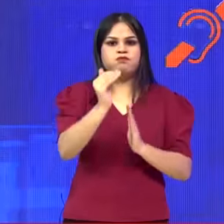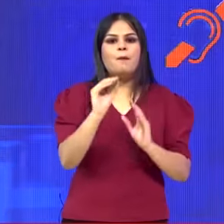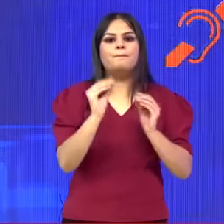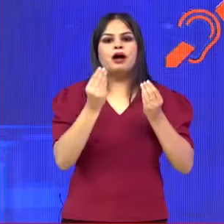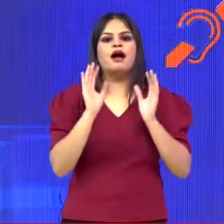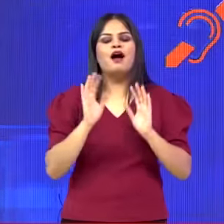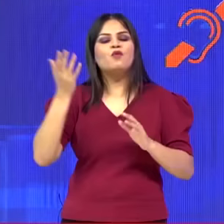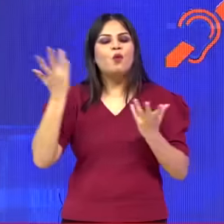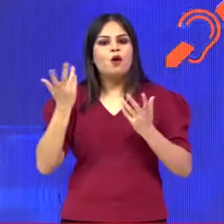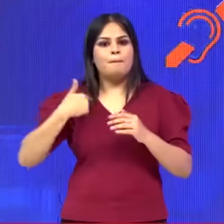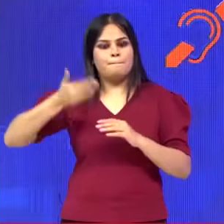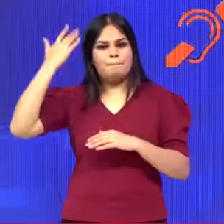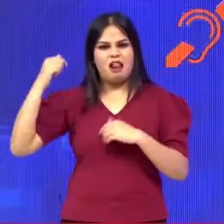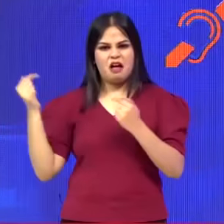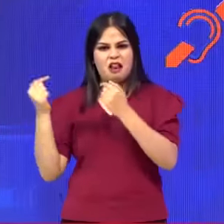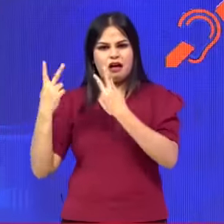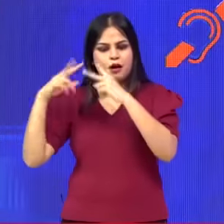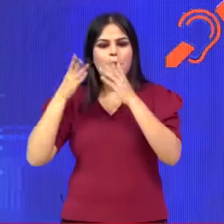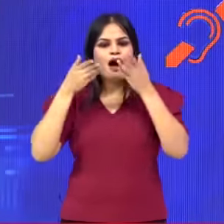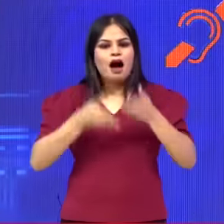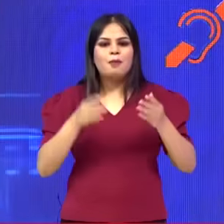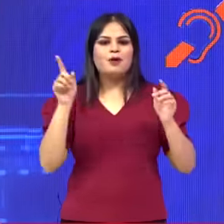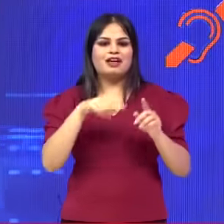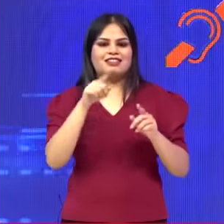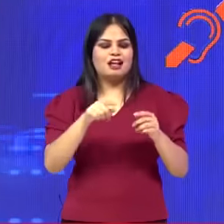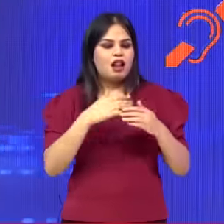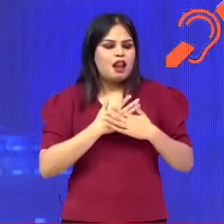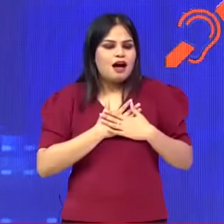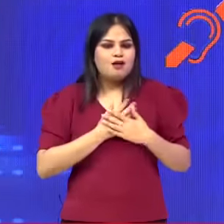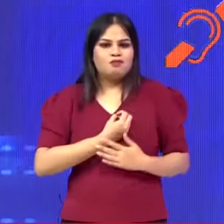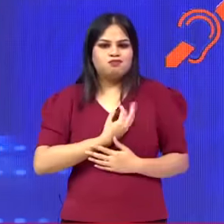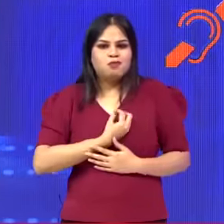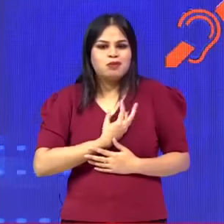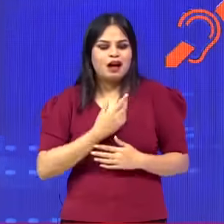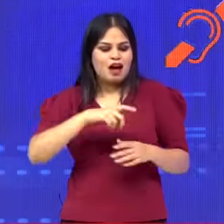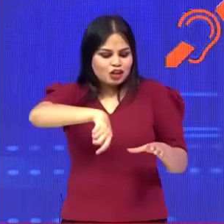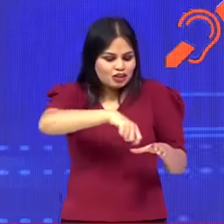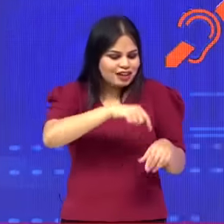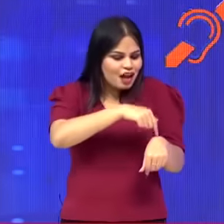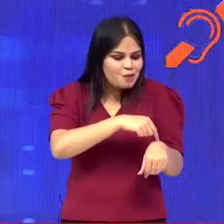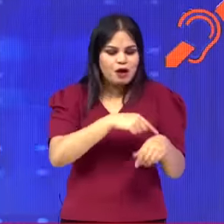जितना के पहले हुआ करता था। आजकल रोमांस है, छोटे मोटे झगड़े हैं, किचन के झगड़े हैं,